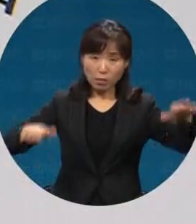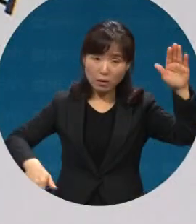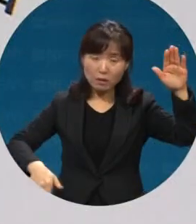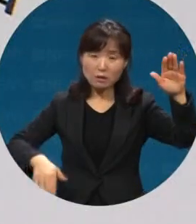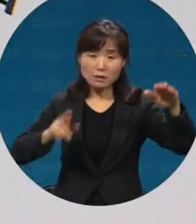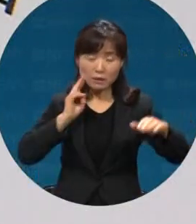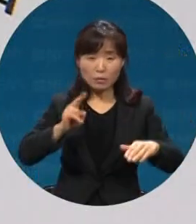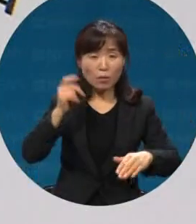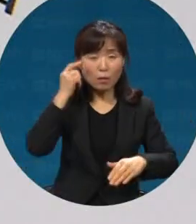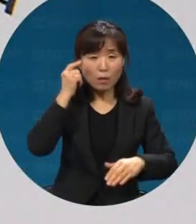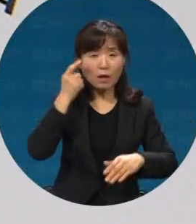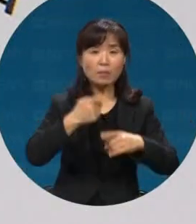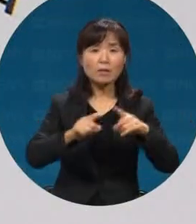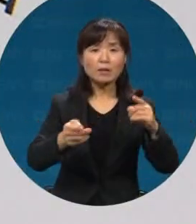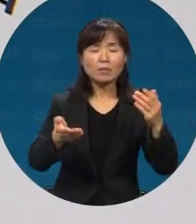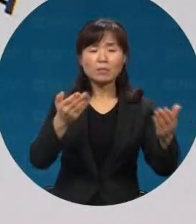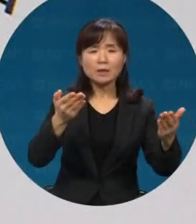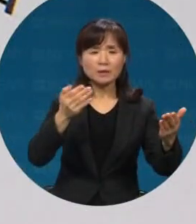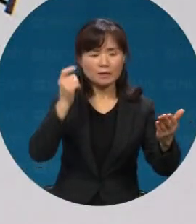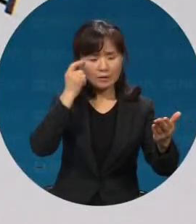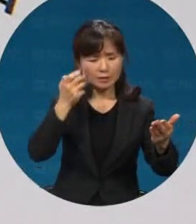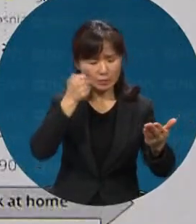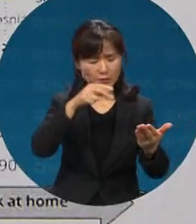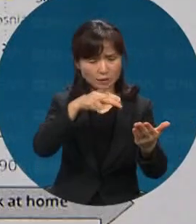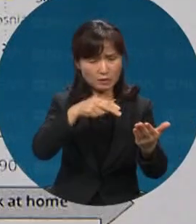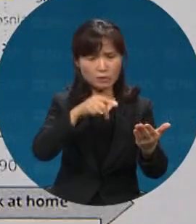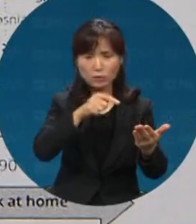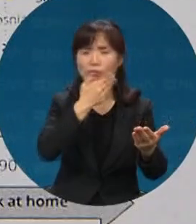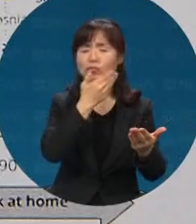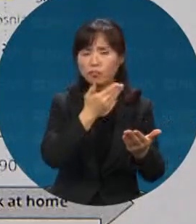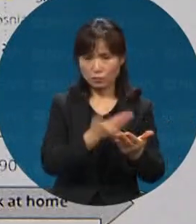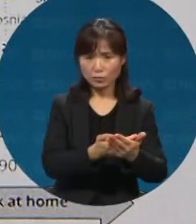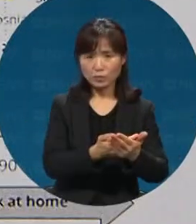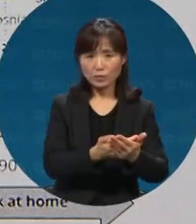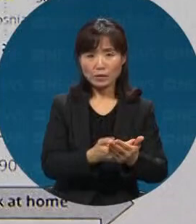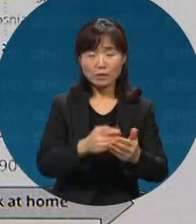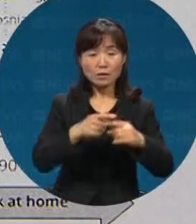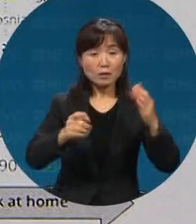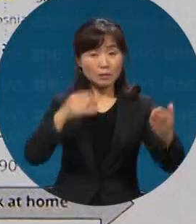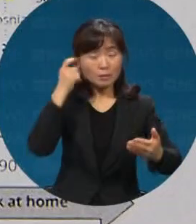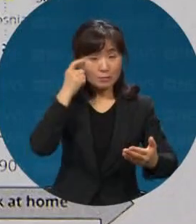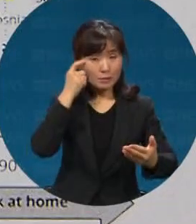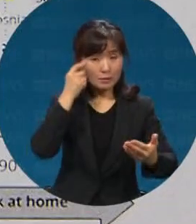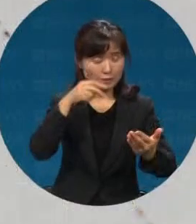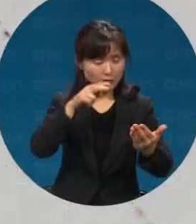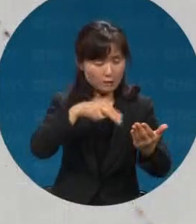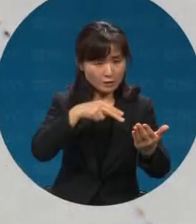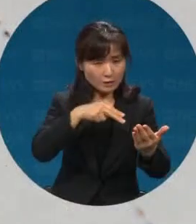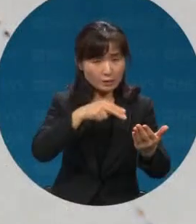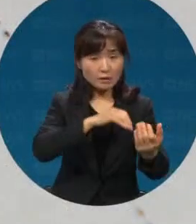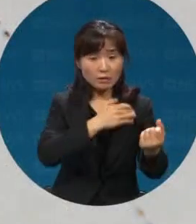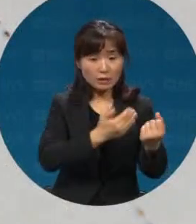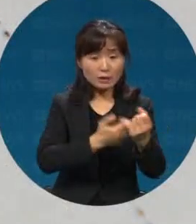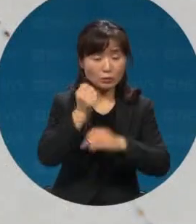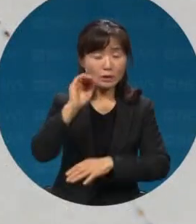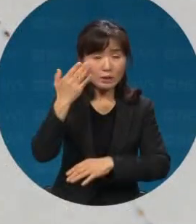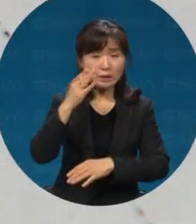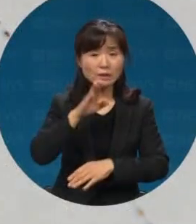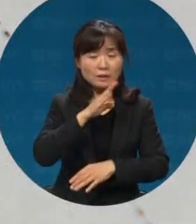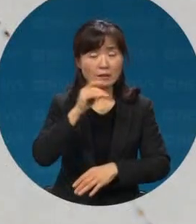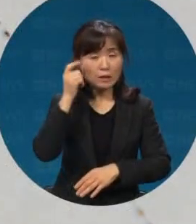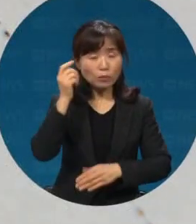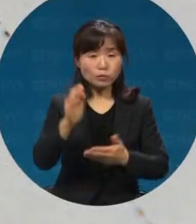비판적 읽기 능력도 주목해야 한다고 설명합니다 비판적 읽기에 기초가 되는 사실과 의견 구별하기 문항에서